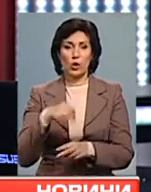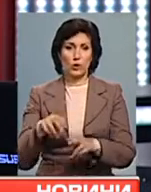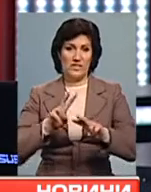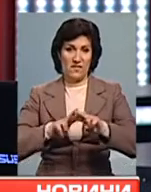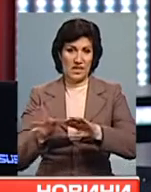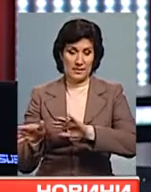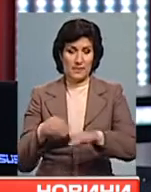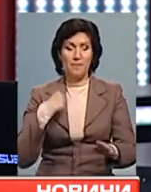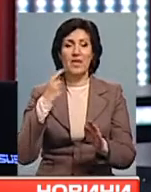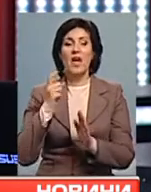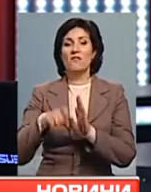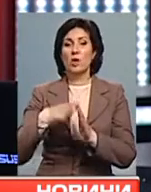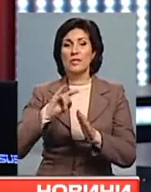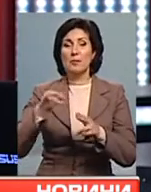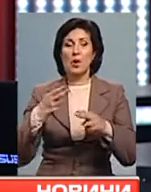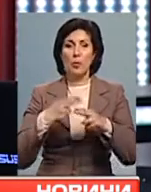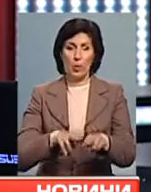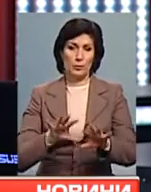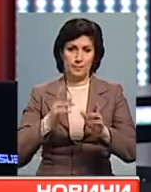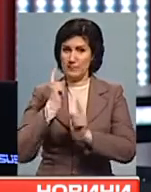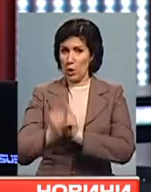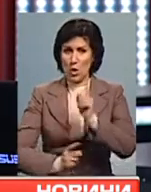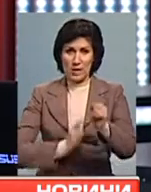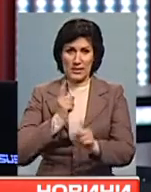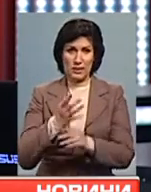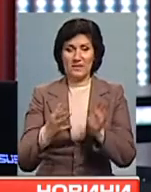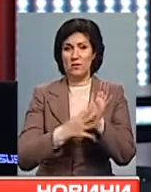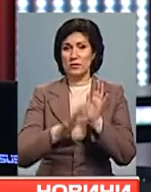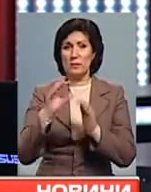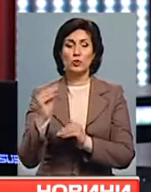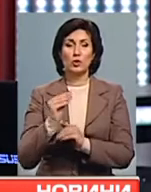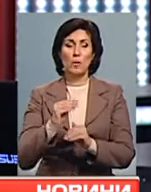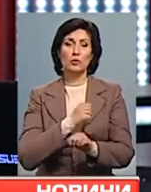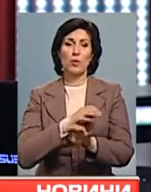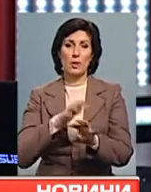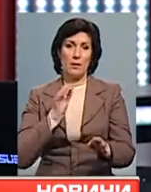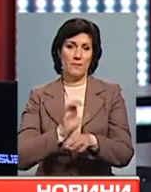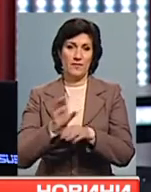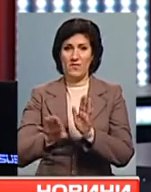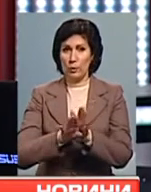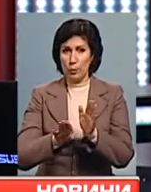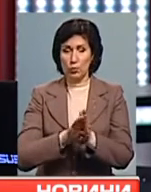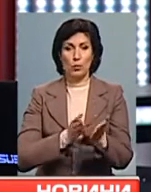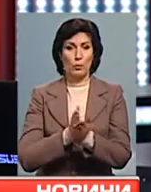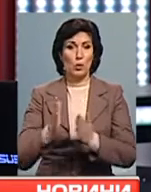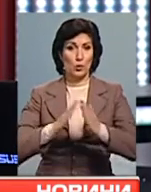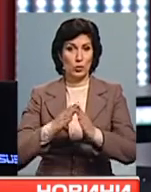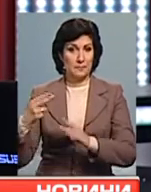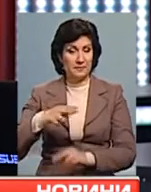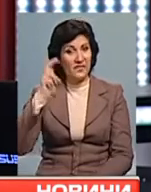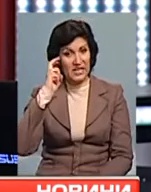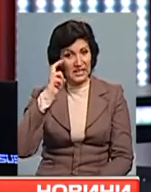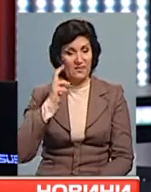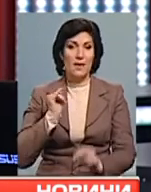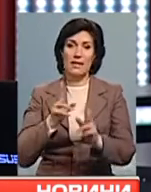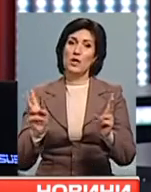у у Донецькому аеропорту пройшла ротація частину віці 95 Житомирської бригади відправили у відпустку Дорогою додому вони заїхали в